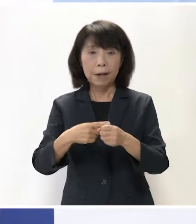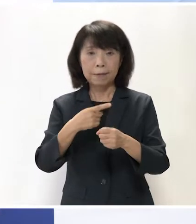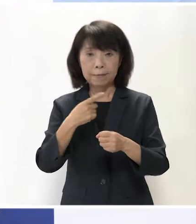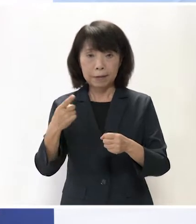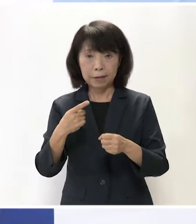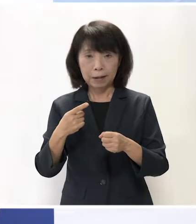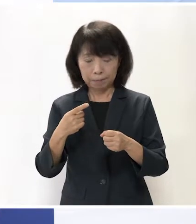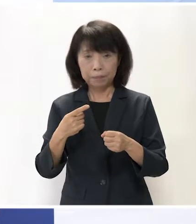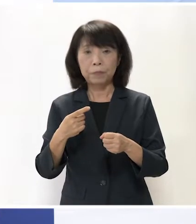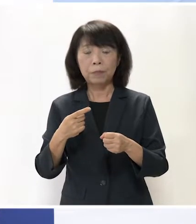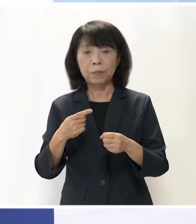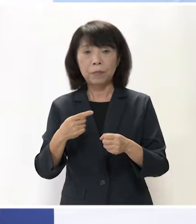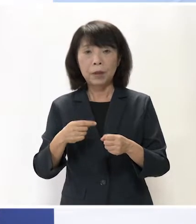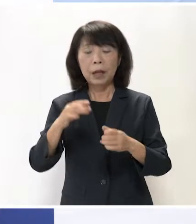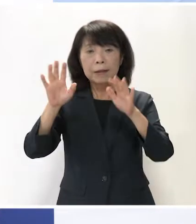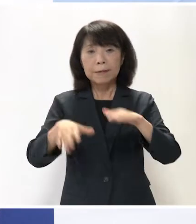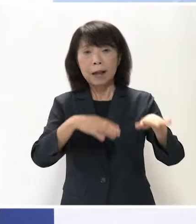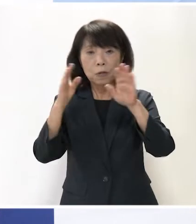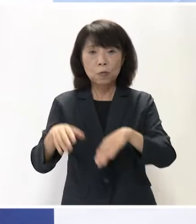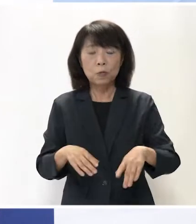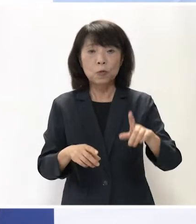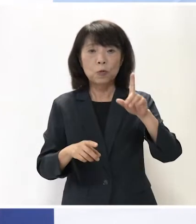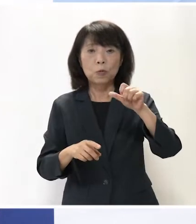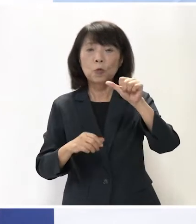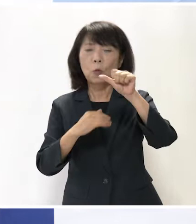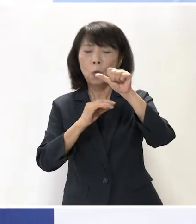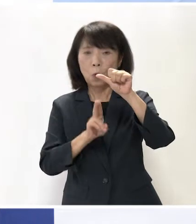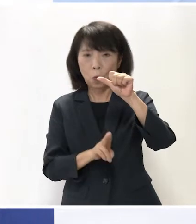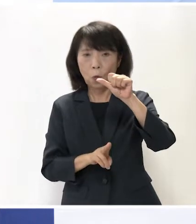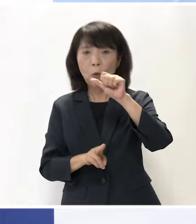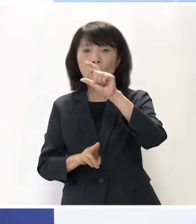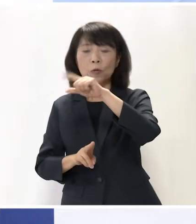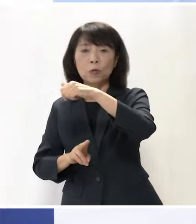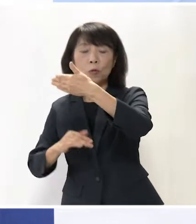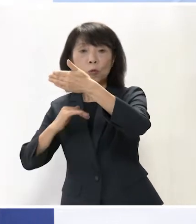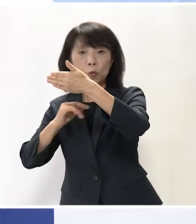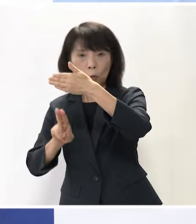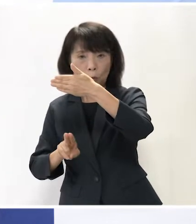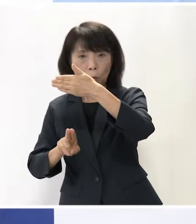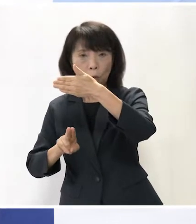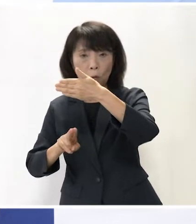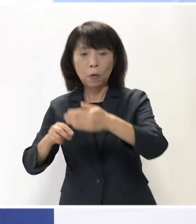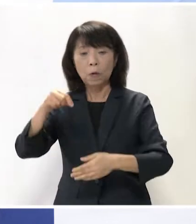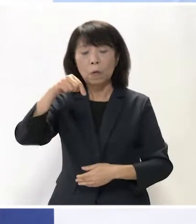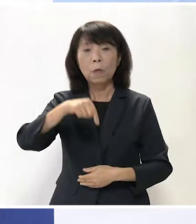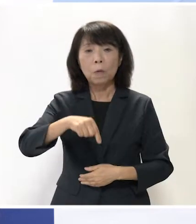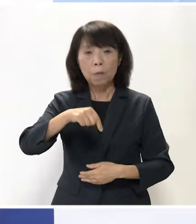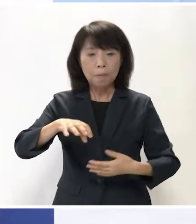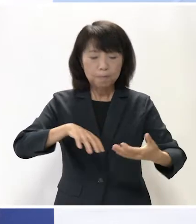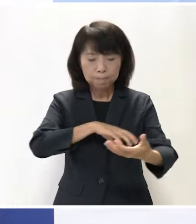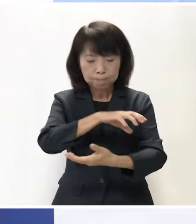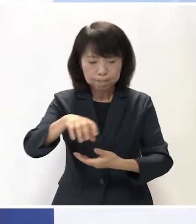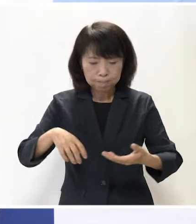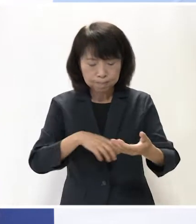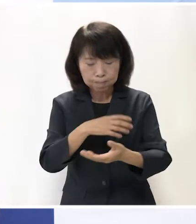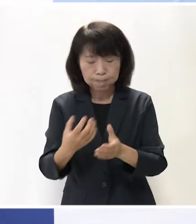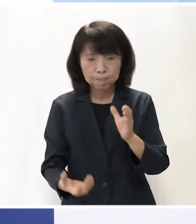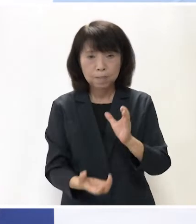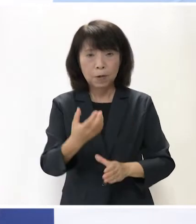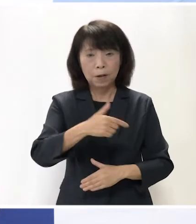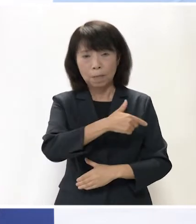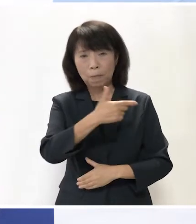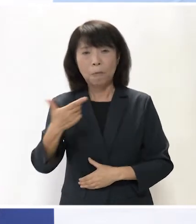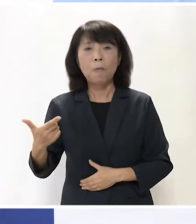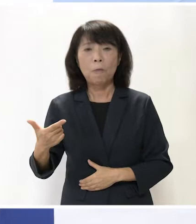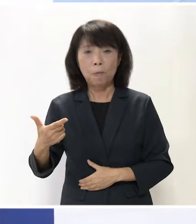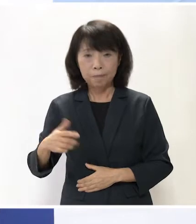年の台風15号、19号が区内各所に大きな爪痕を残し、区